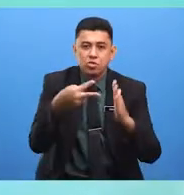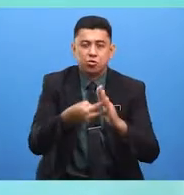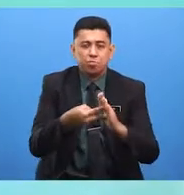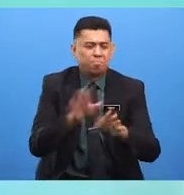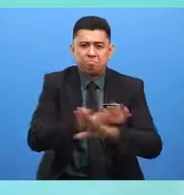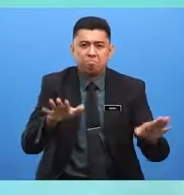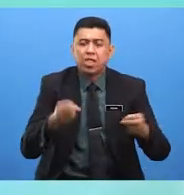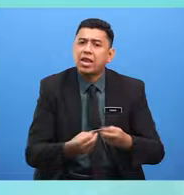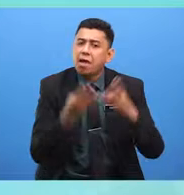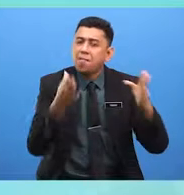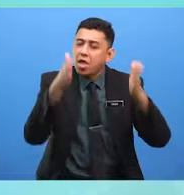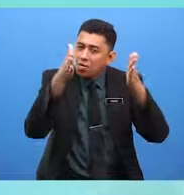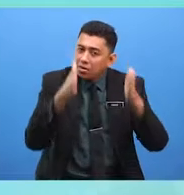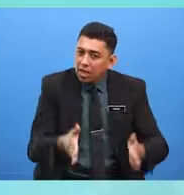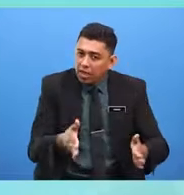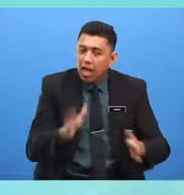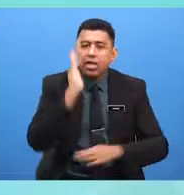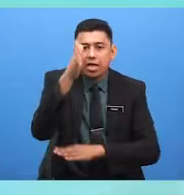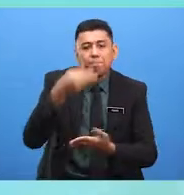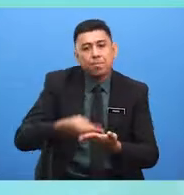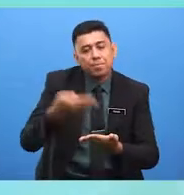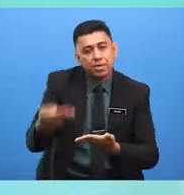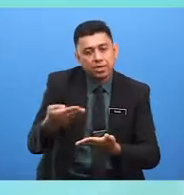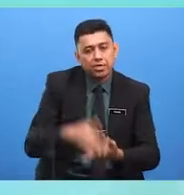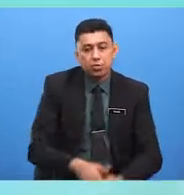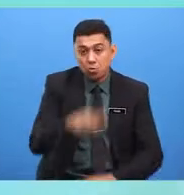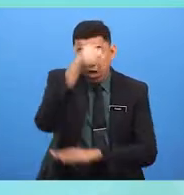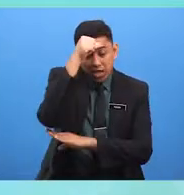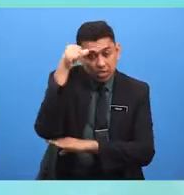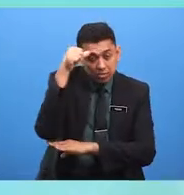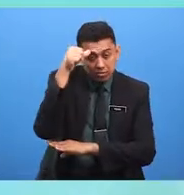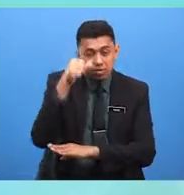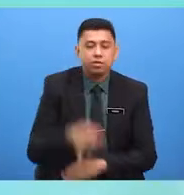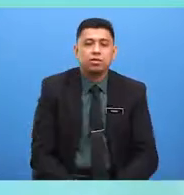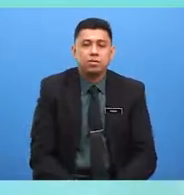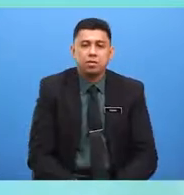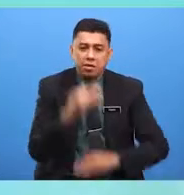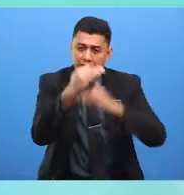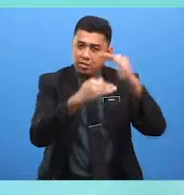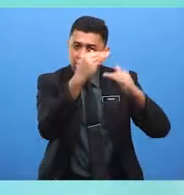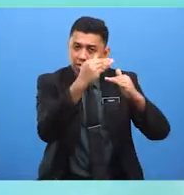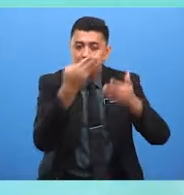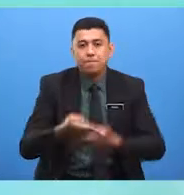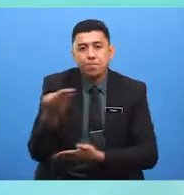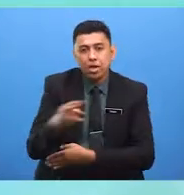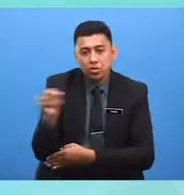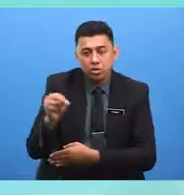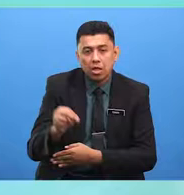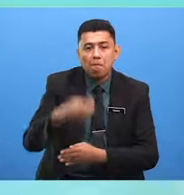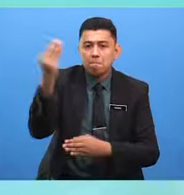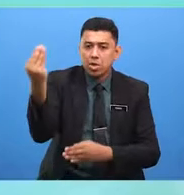tidak ramai orang yang akan membeli akibat daripada ini juga tingkat harga barangan cenderung